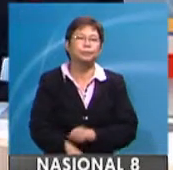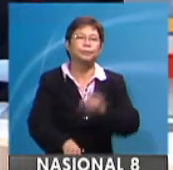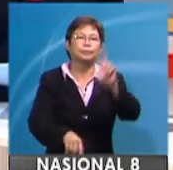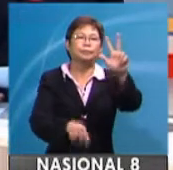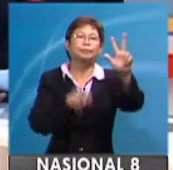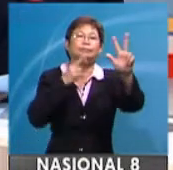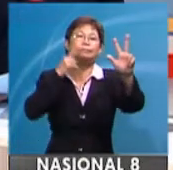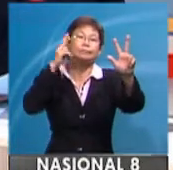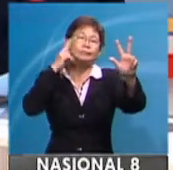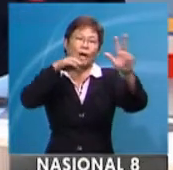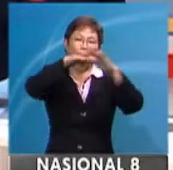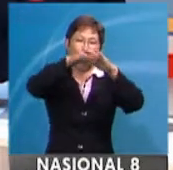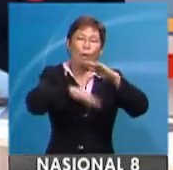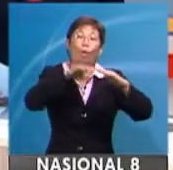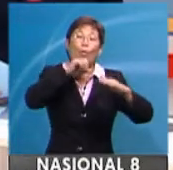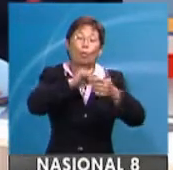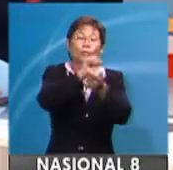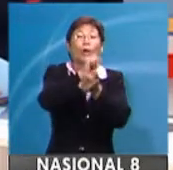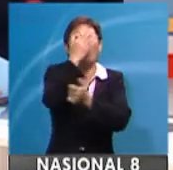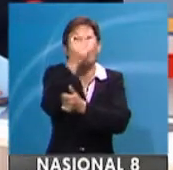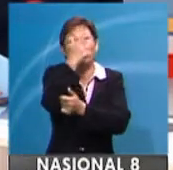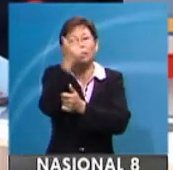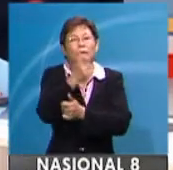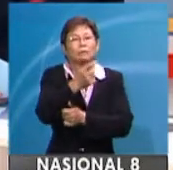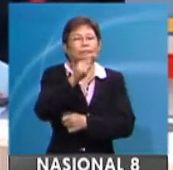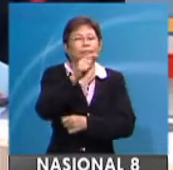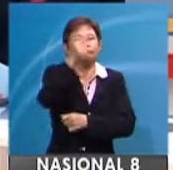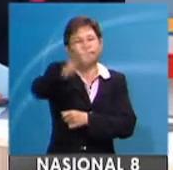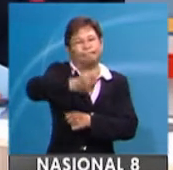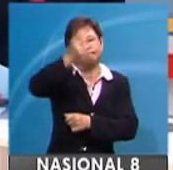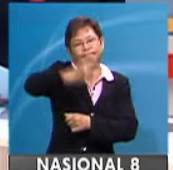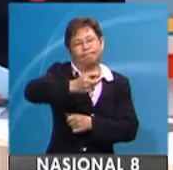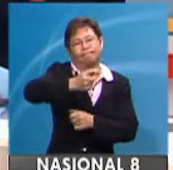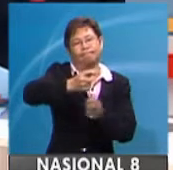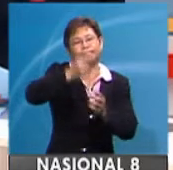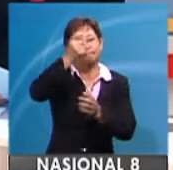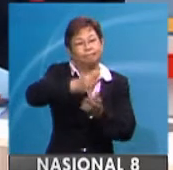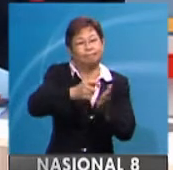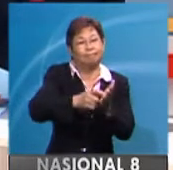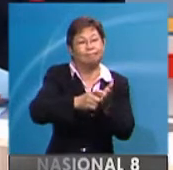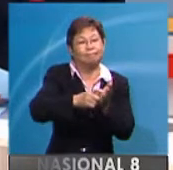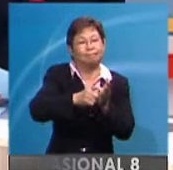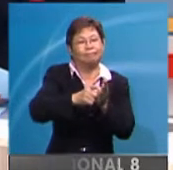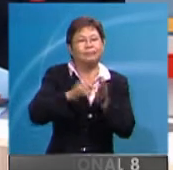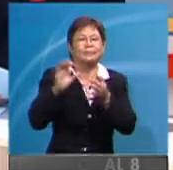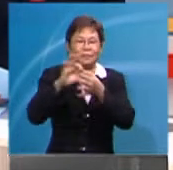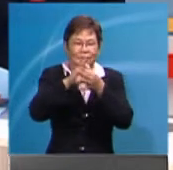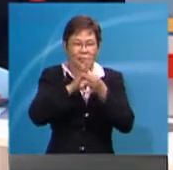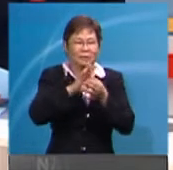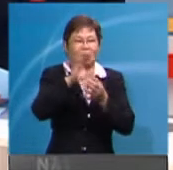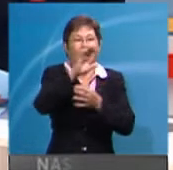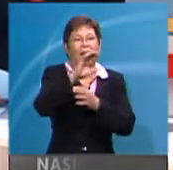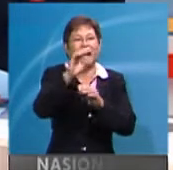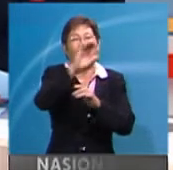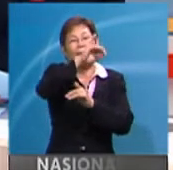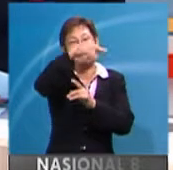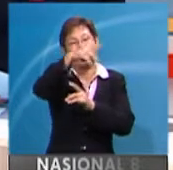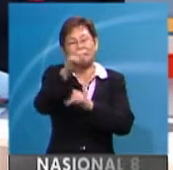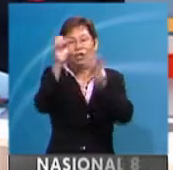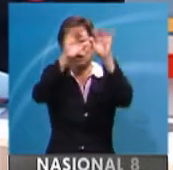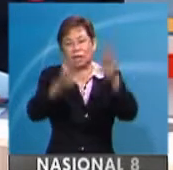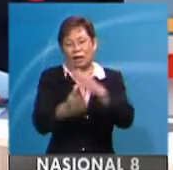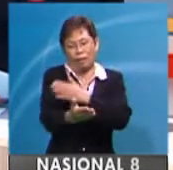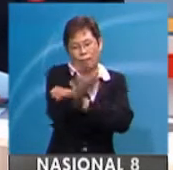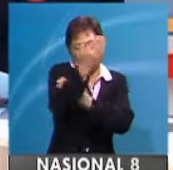MP3 remaja bawaumur ditahan karena gagal ujian awal saringan dadah meneliti operasi traffic bersepadu ipd Shah Alam awal pagi